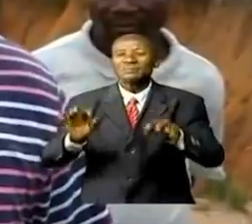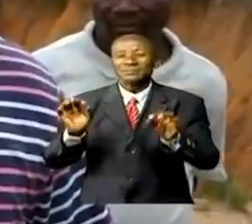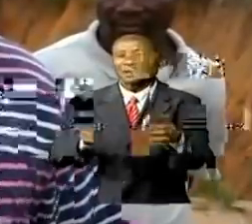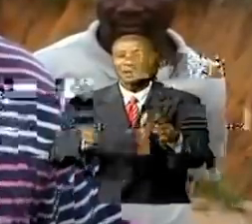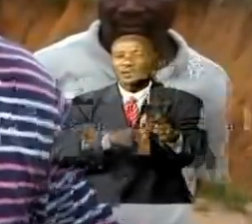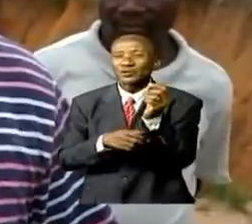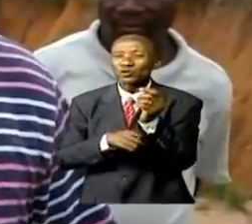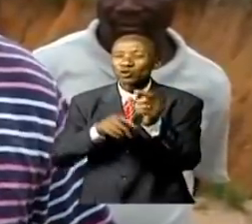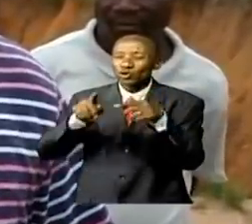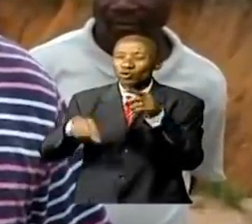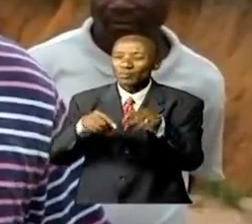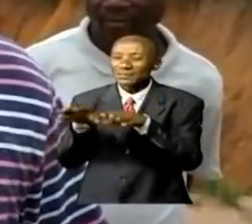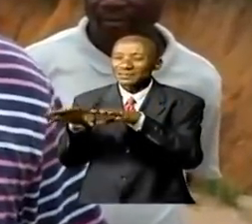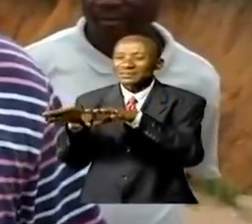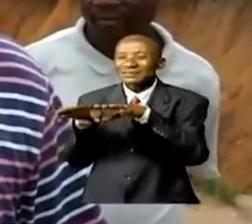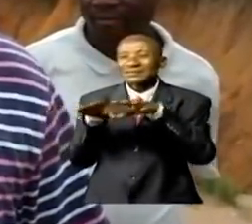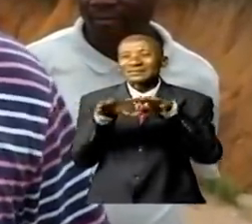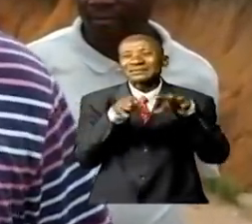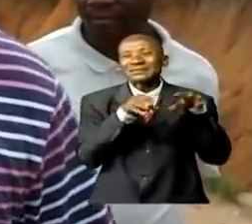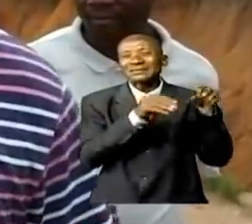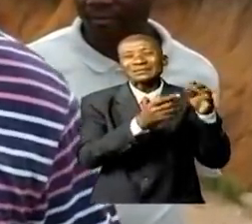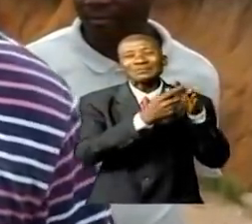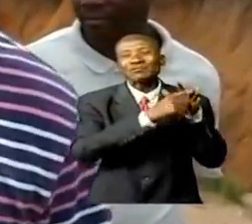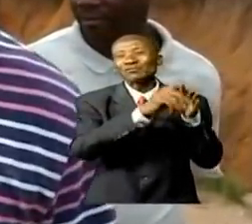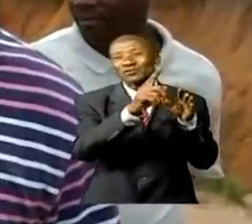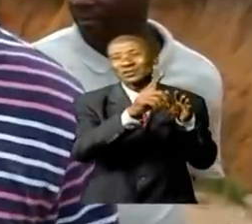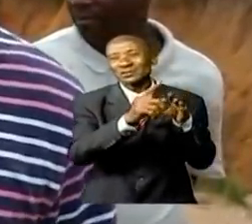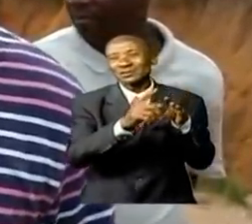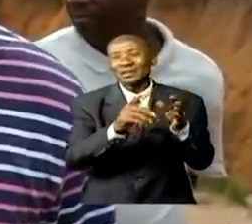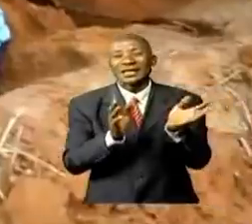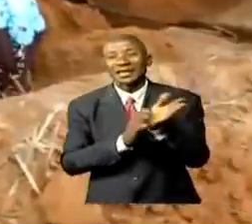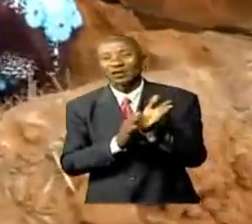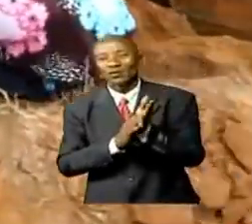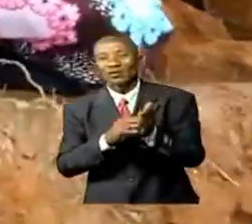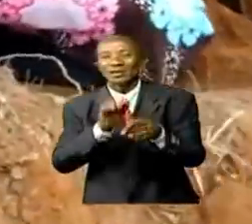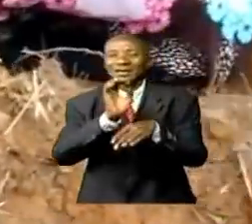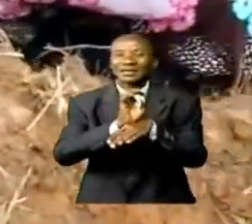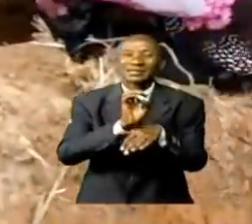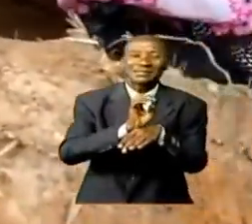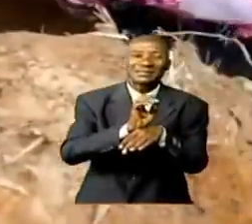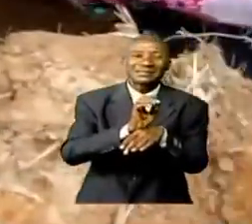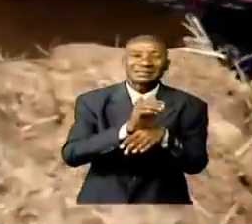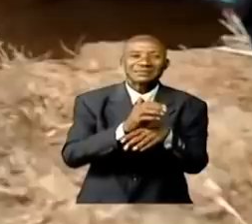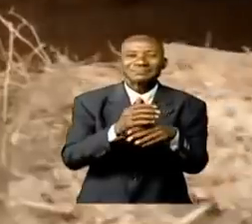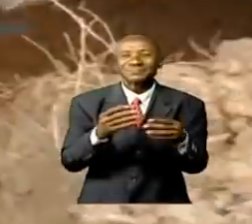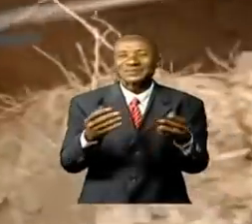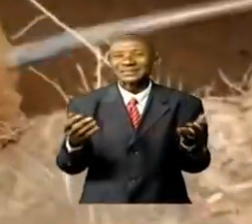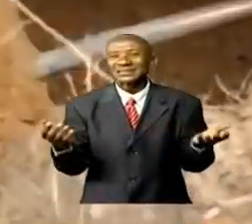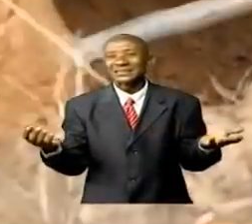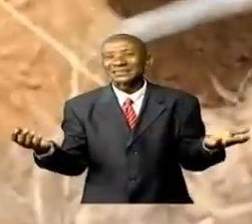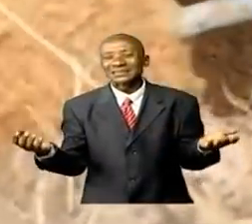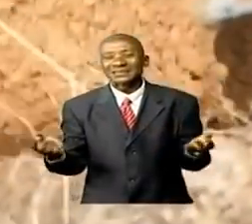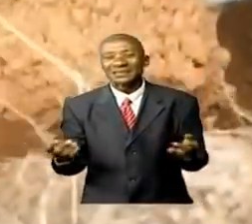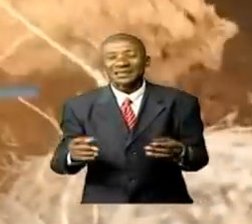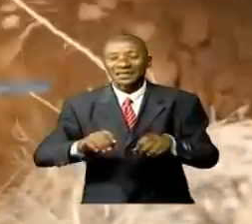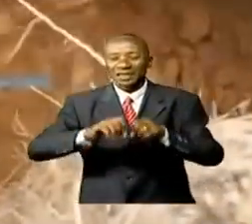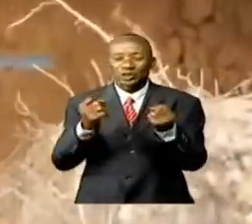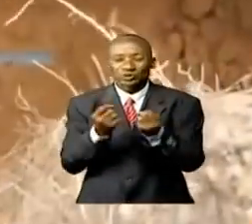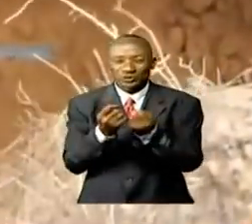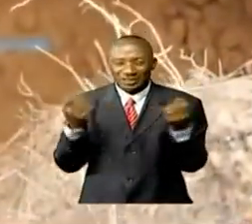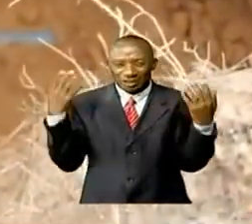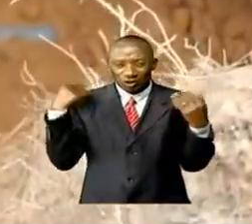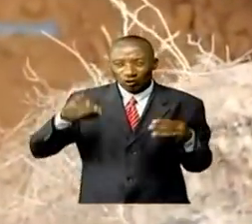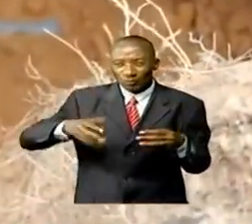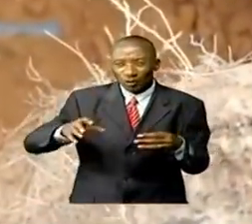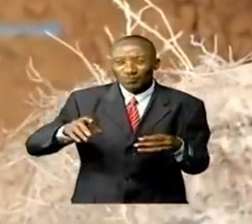maisons, des écoles, des truites, des gens, voilà même la régie des eaux qui a enlevé ses pompes ici, et on aura carence d'eau.